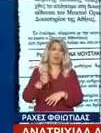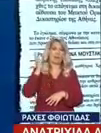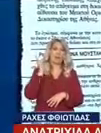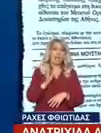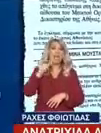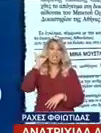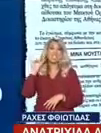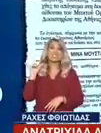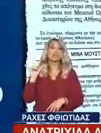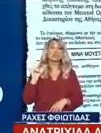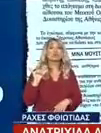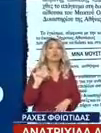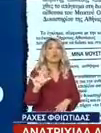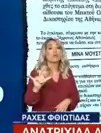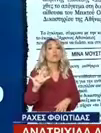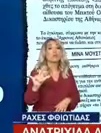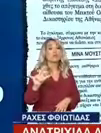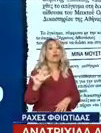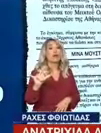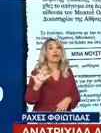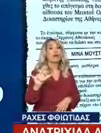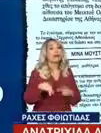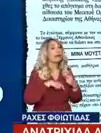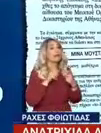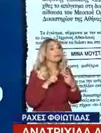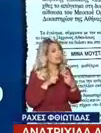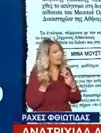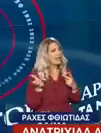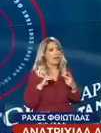σε ισόβια και κάτι ακόμα.